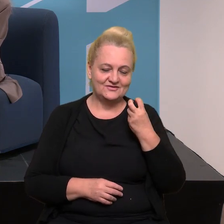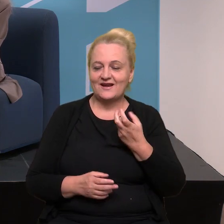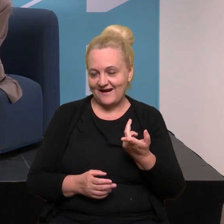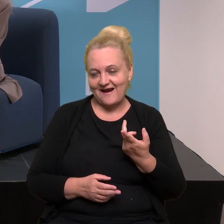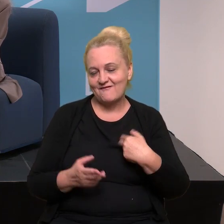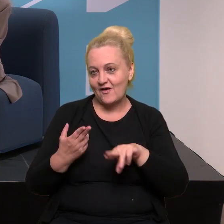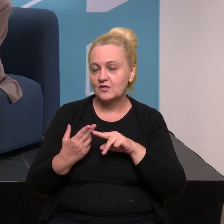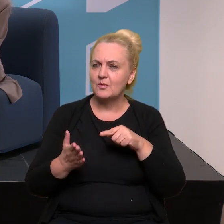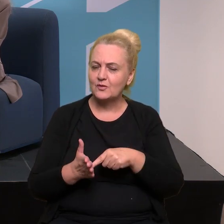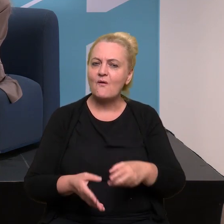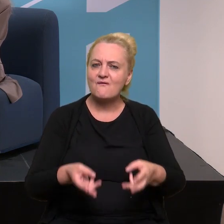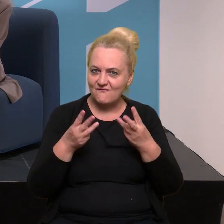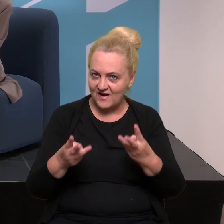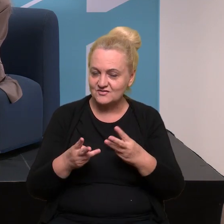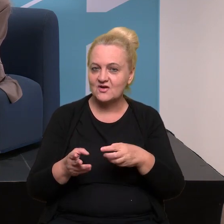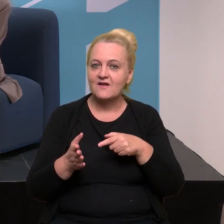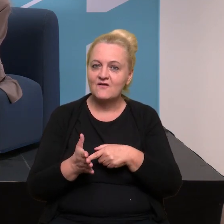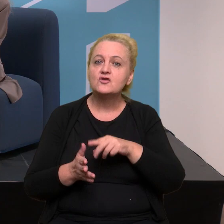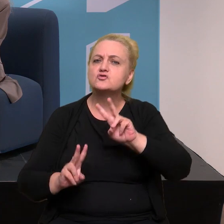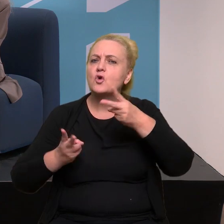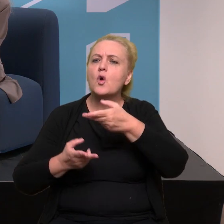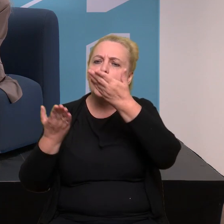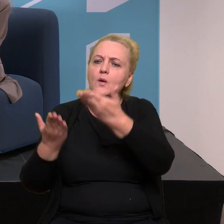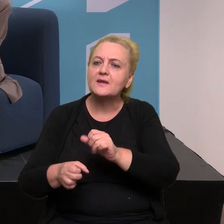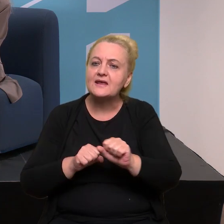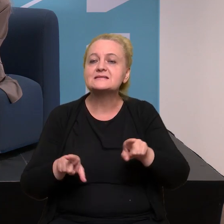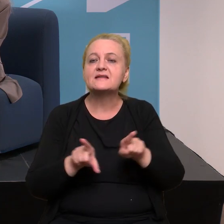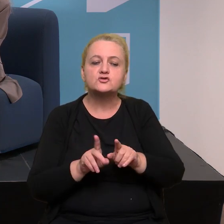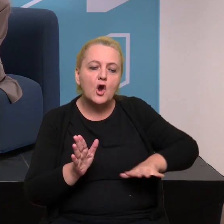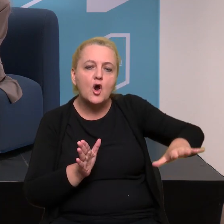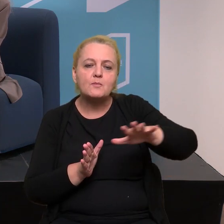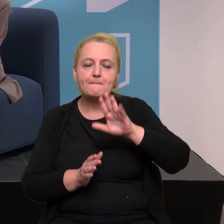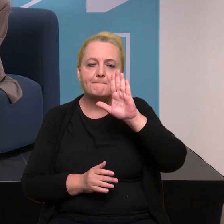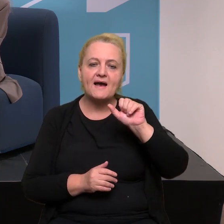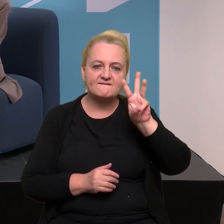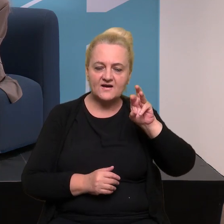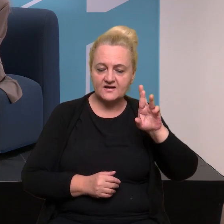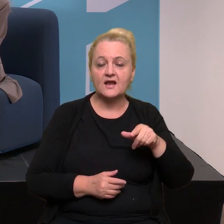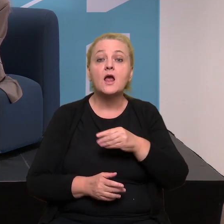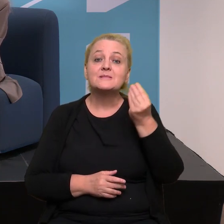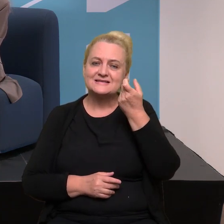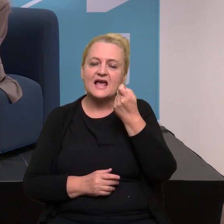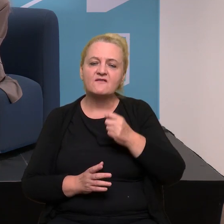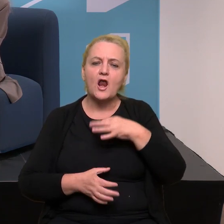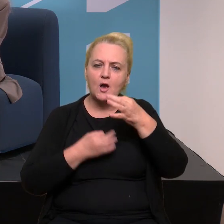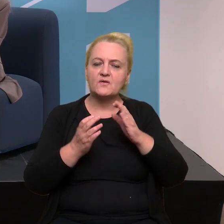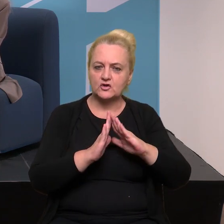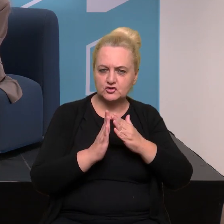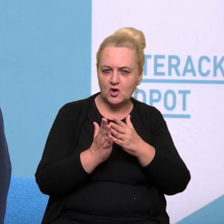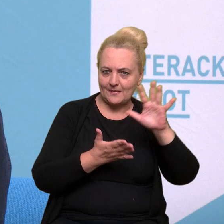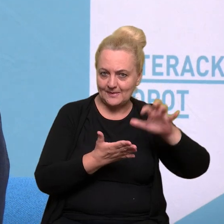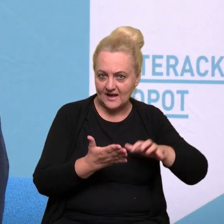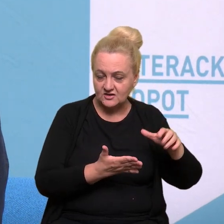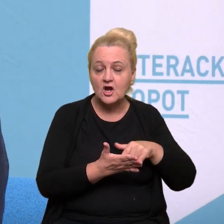odpowiedź. To będzie miało jeszcze znaczenie, to twoje pochodzenie i Bawaria, ponieważ zaraz przejdziemy do treści książki, o której chciałam